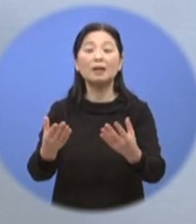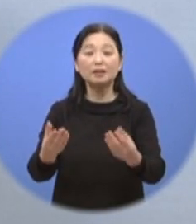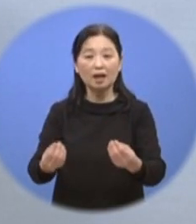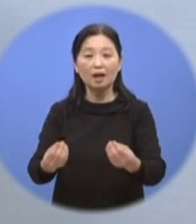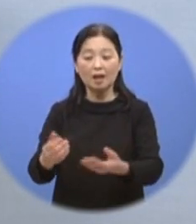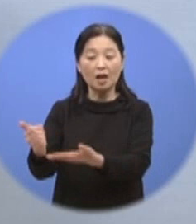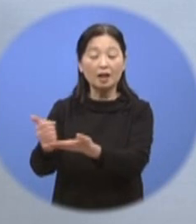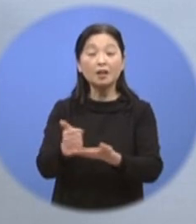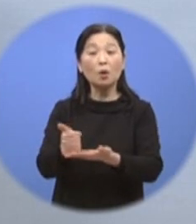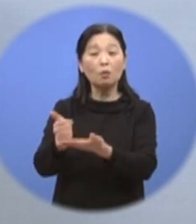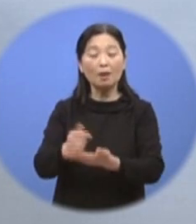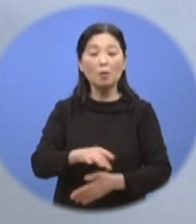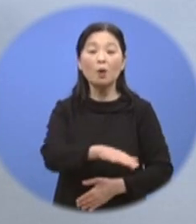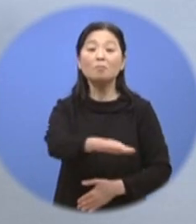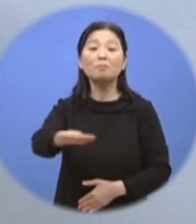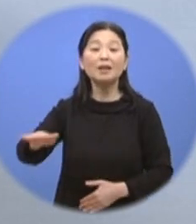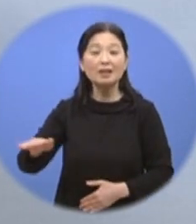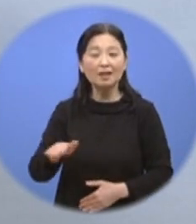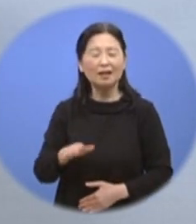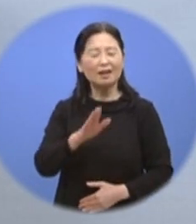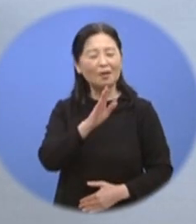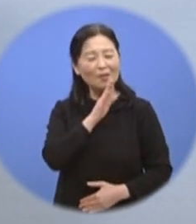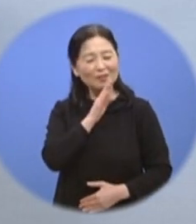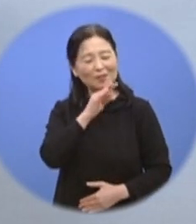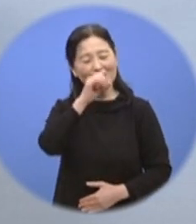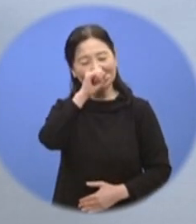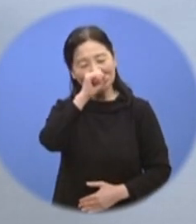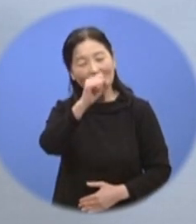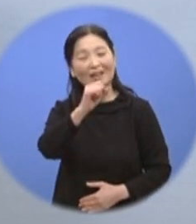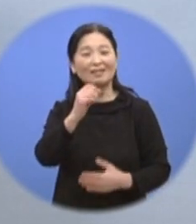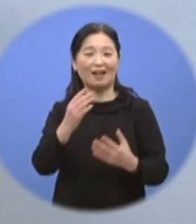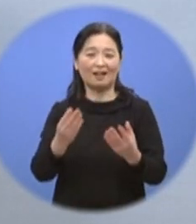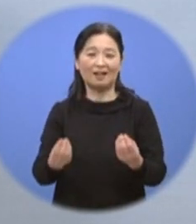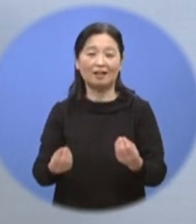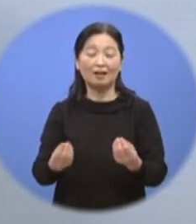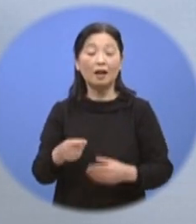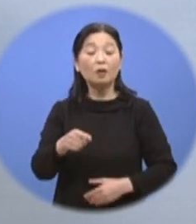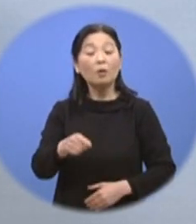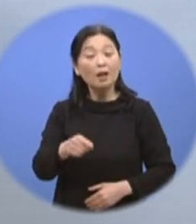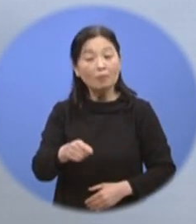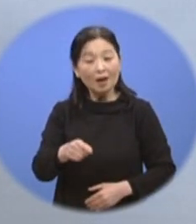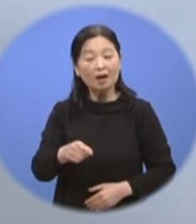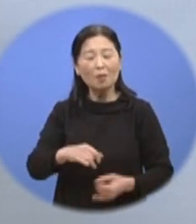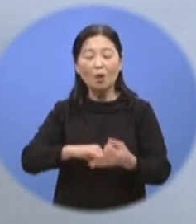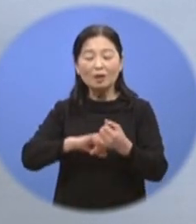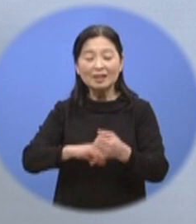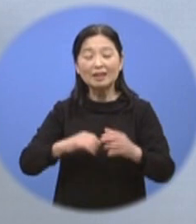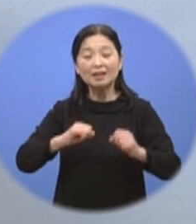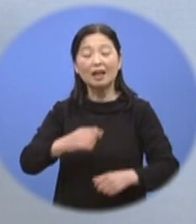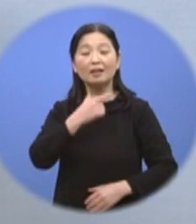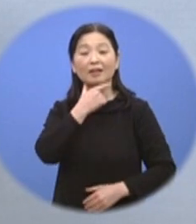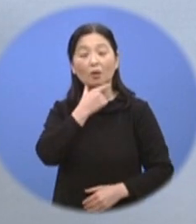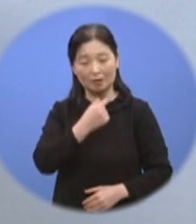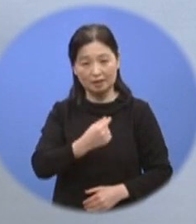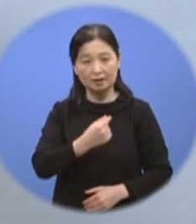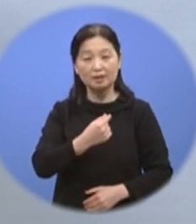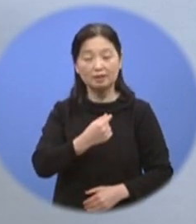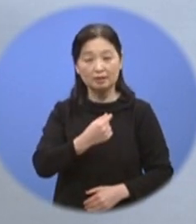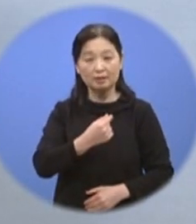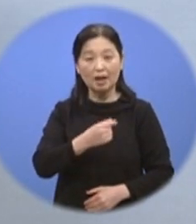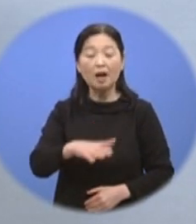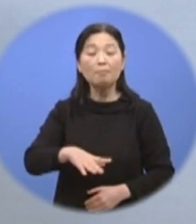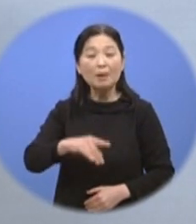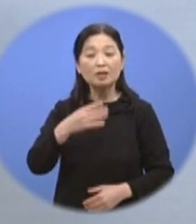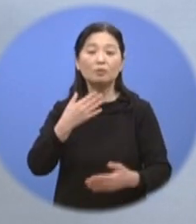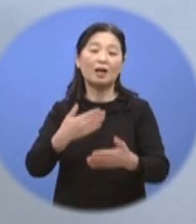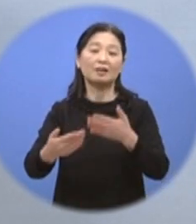はもう皆さん口を揃えて本当にいい体験だったと、ぜひこれはやってもらわないとわからないっていうところでまずは体